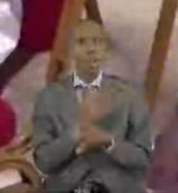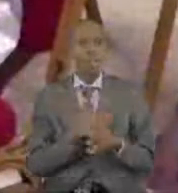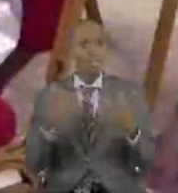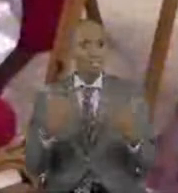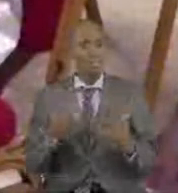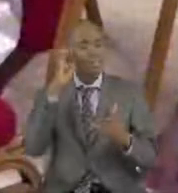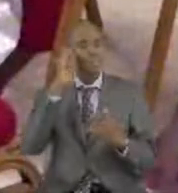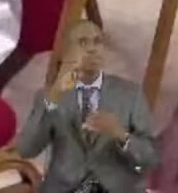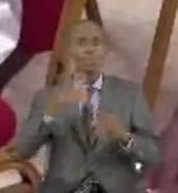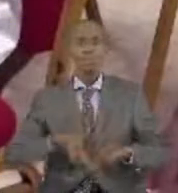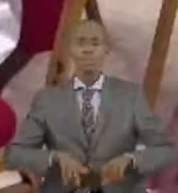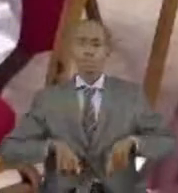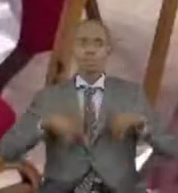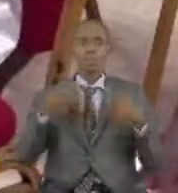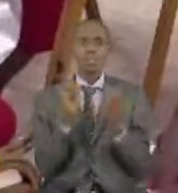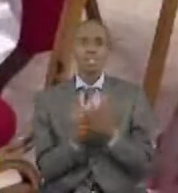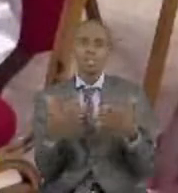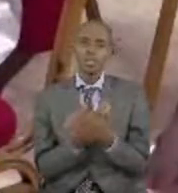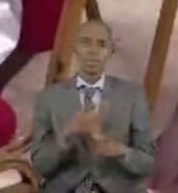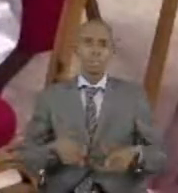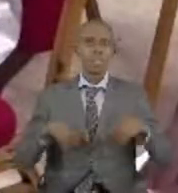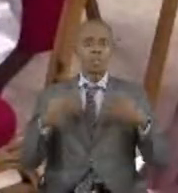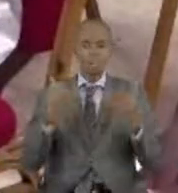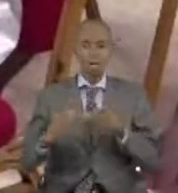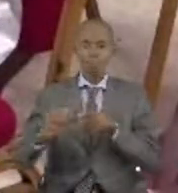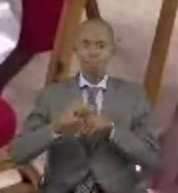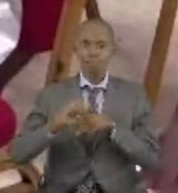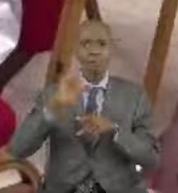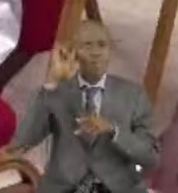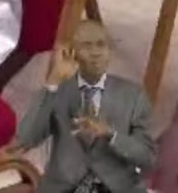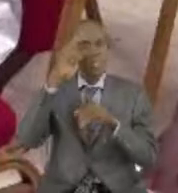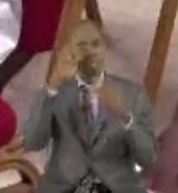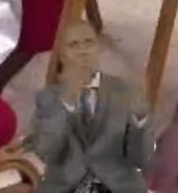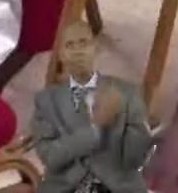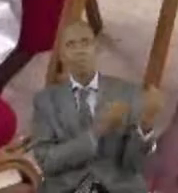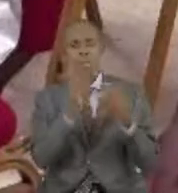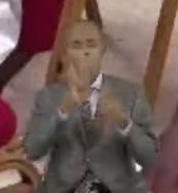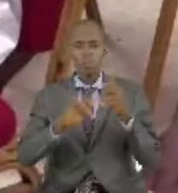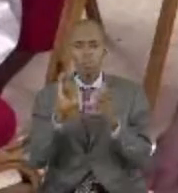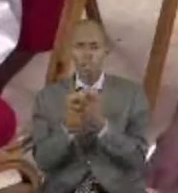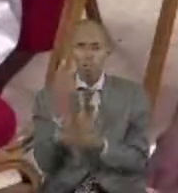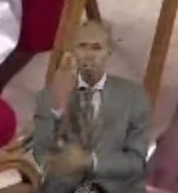Maintenant, il menait cette vie. Il pratiquait tellement sa foi, de sorte que